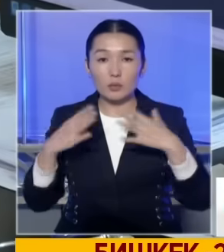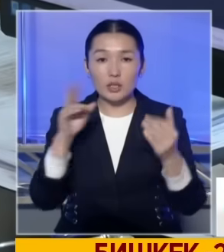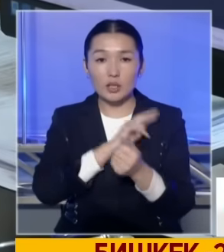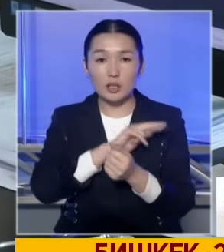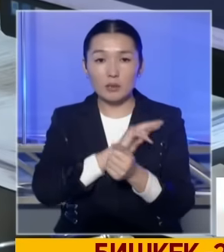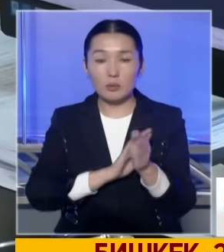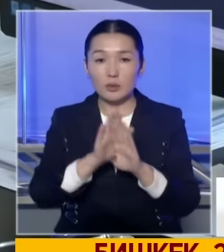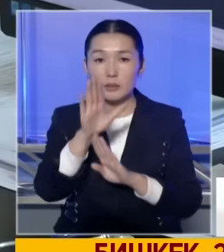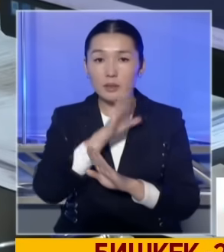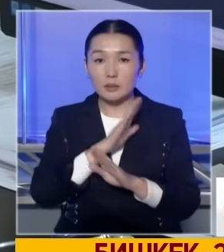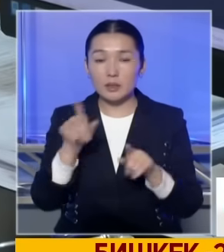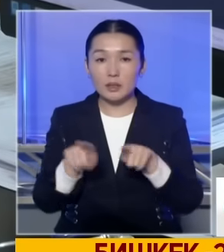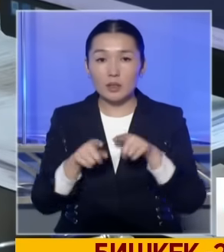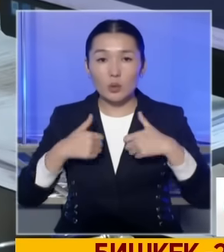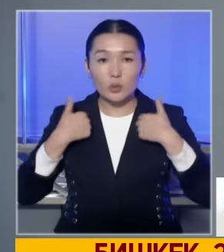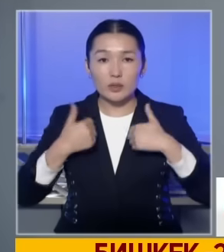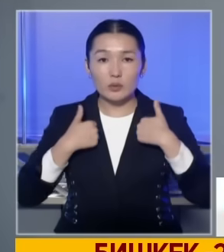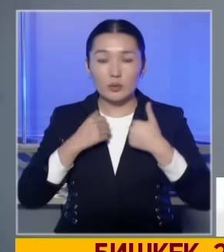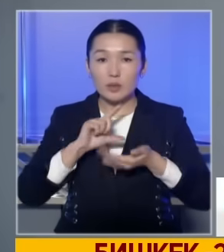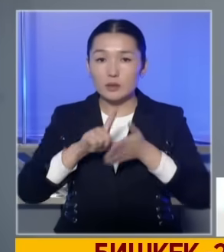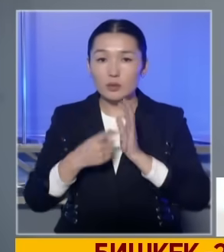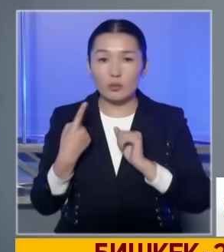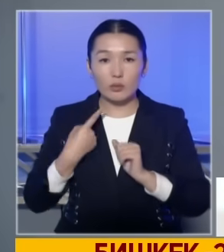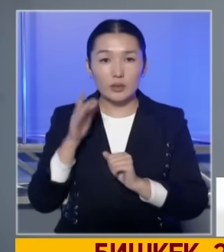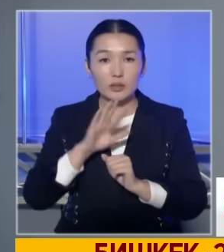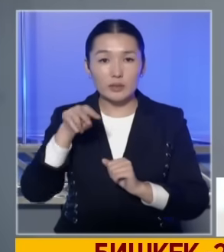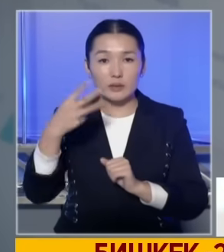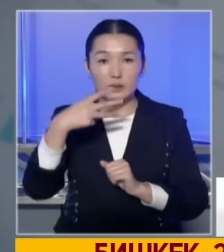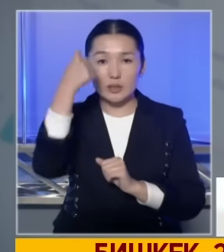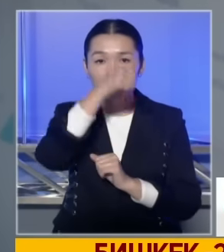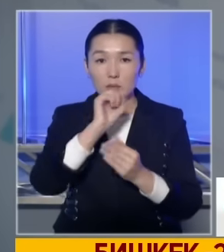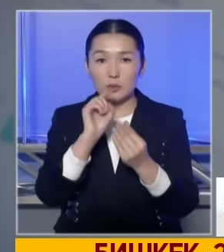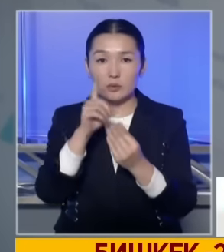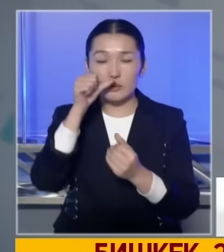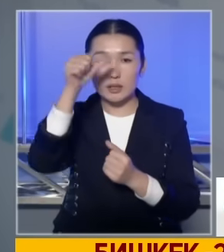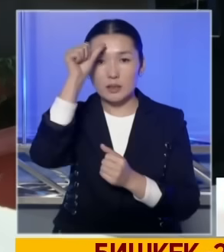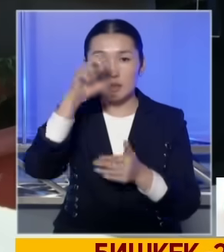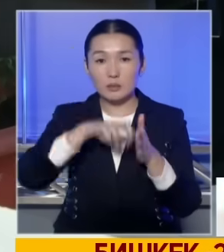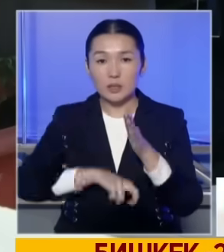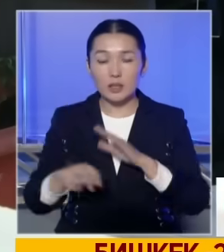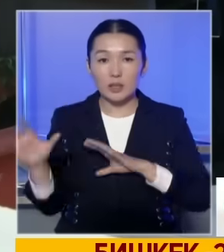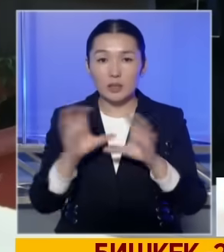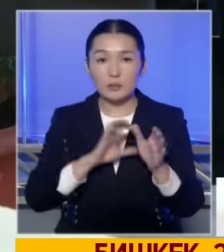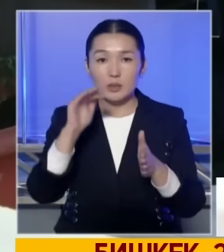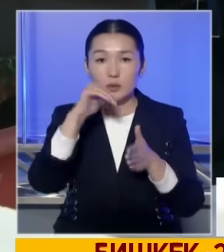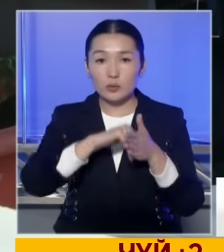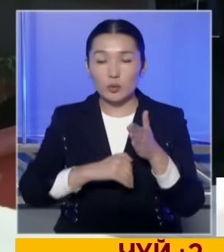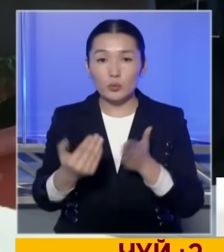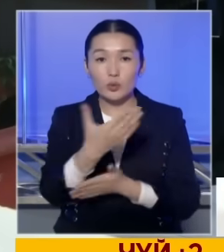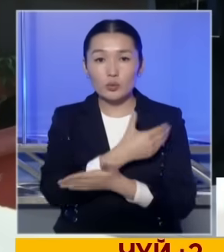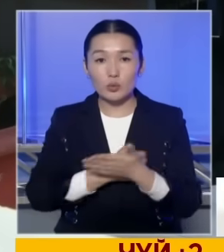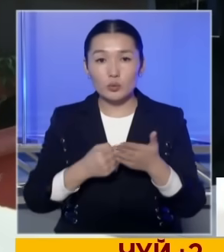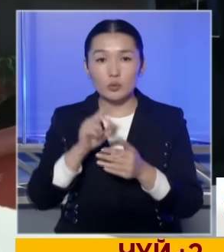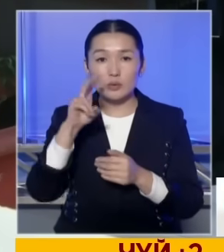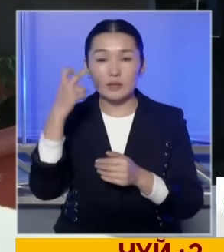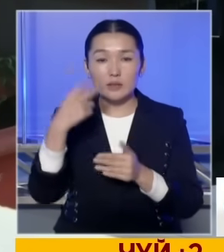аткарылды. Мындай аракеттин натыйжасы көп күттүргөн жок. 2023 жылдын 11 айында салык жана камсыздандыруу төгүмдөрүн чогултуу